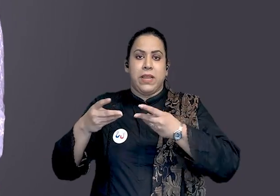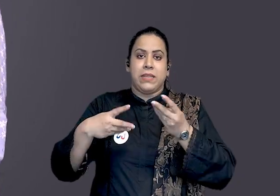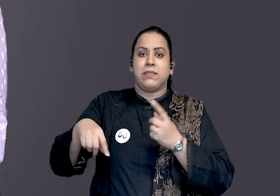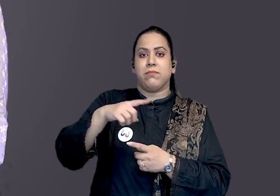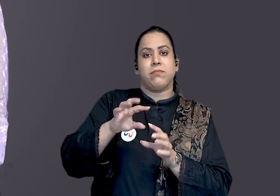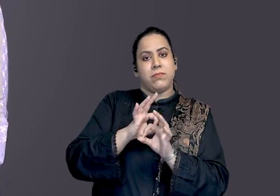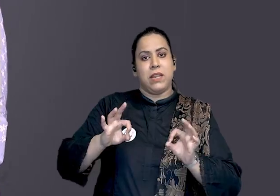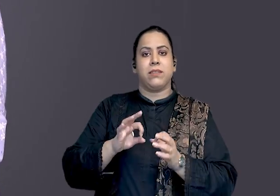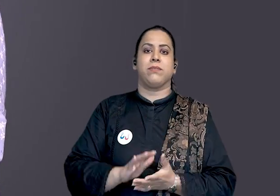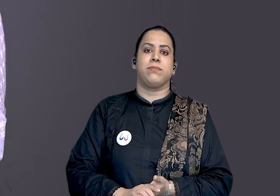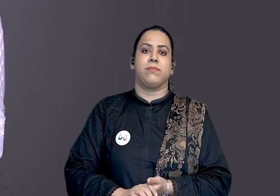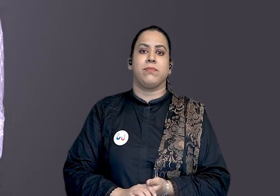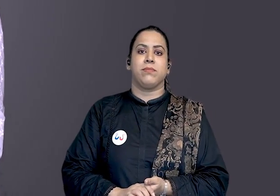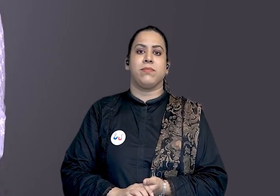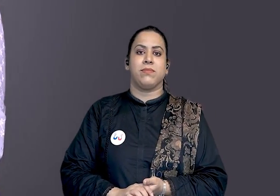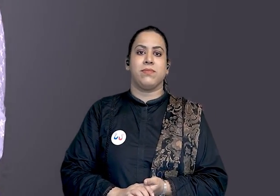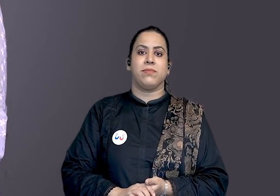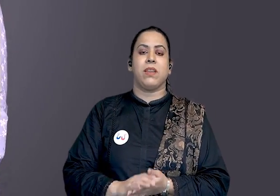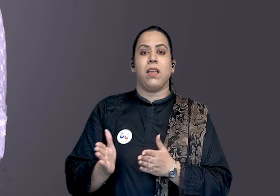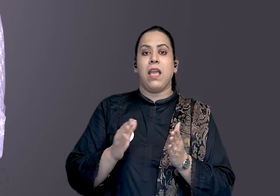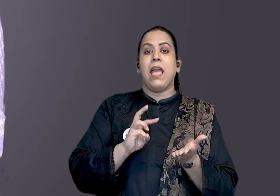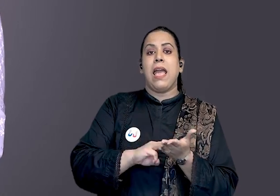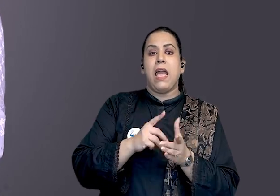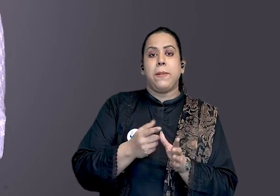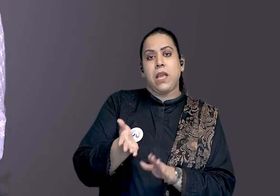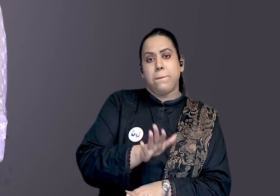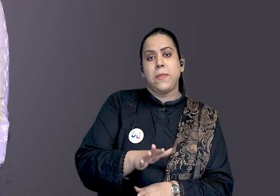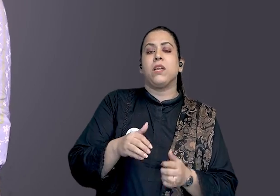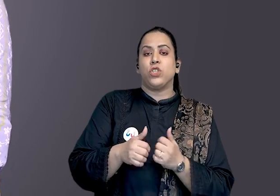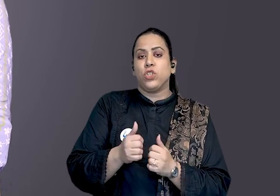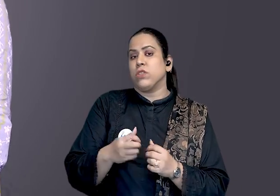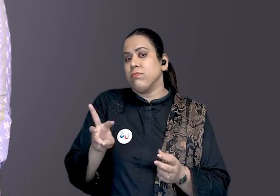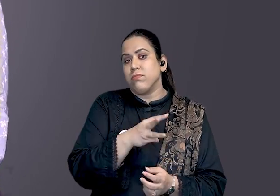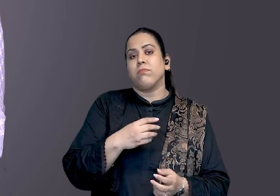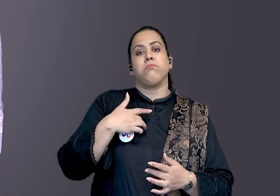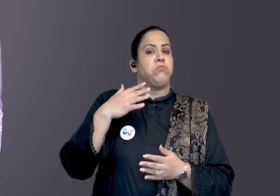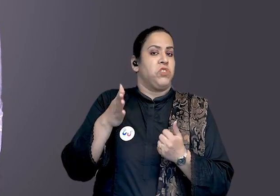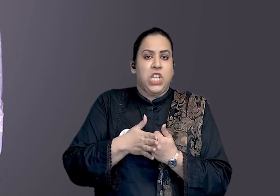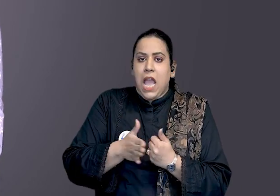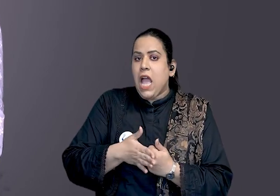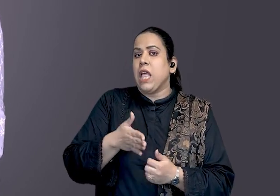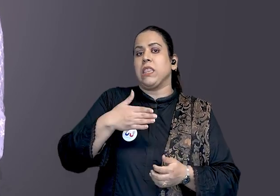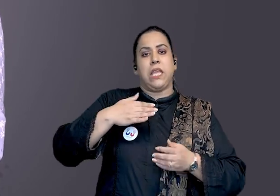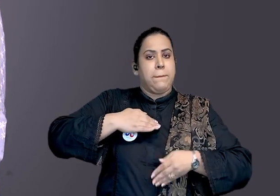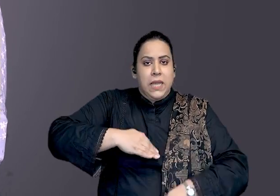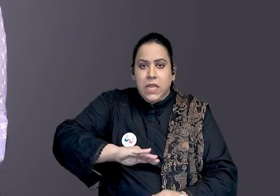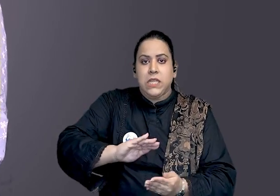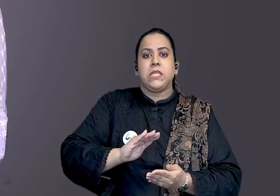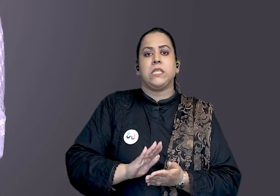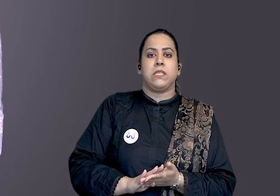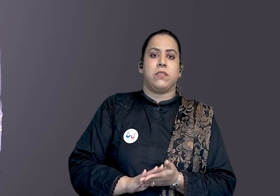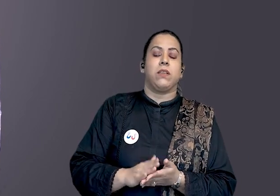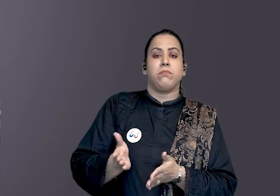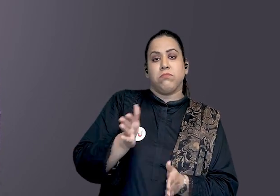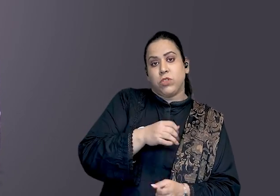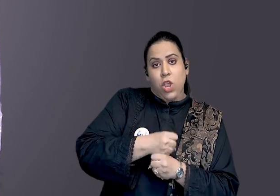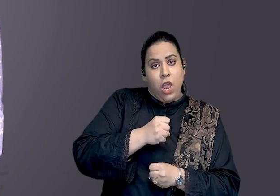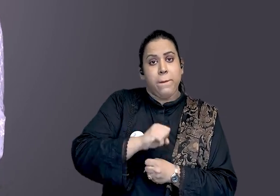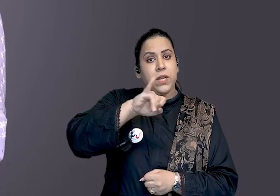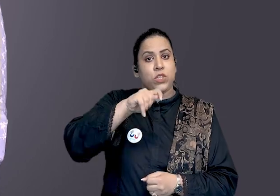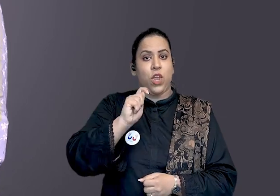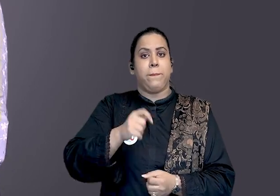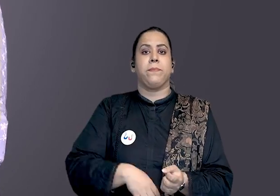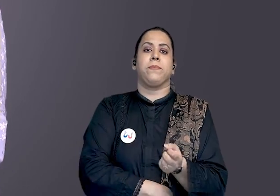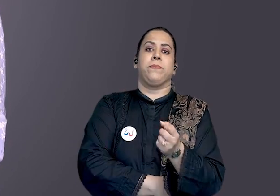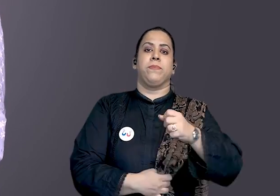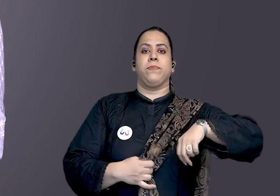and marketing पे मैंने किया था. और मास्टर्स के बाद द यूजुअल थिंग, आई गॉट मैरिड, हैड चिल्ड्रन, देन आई गॉट इनटू